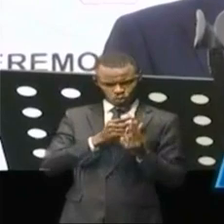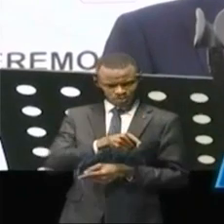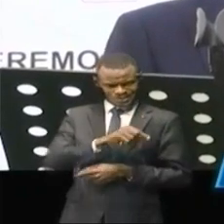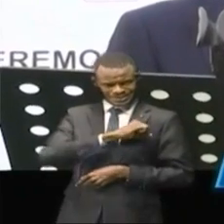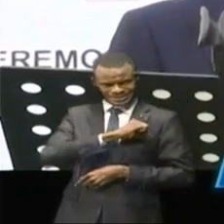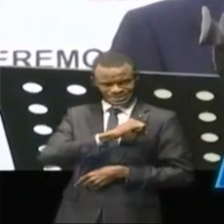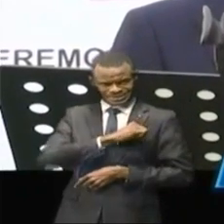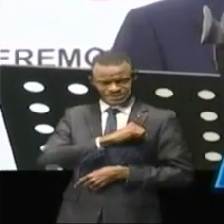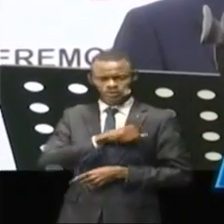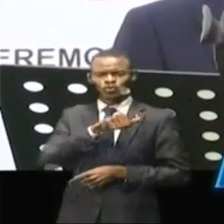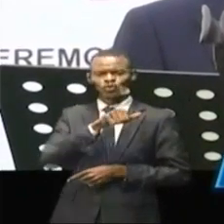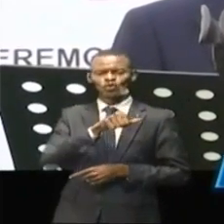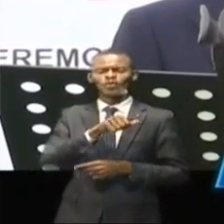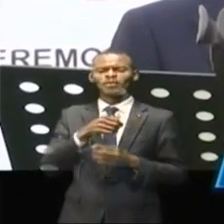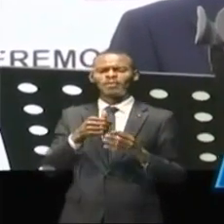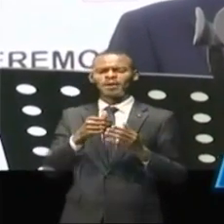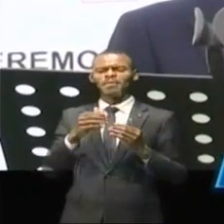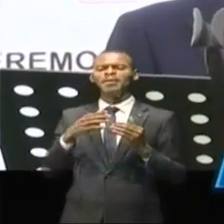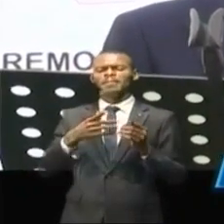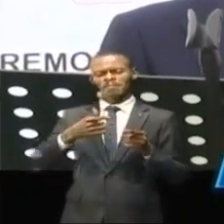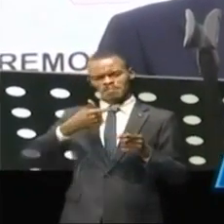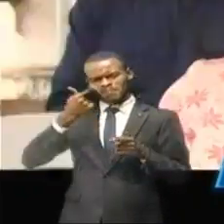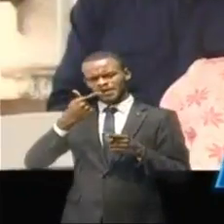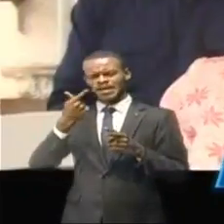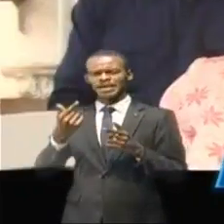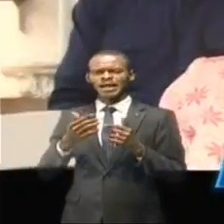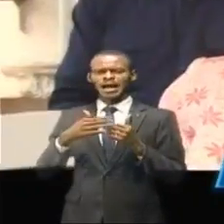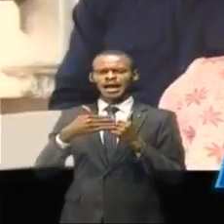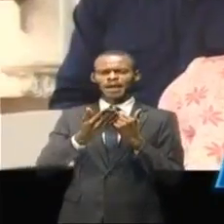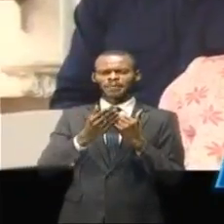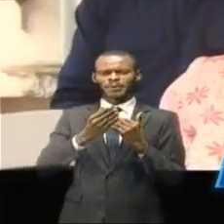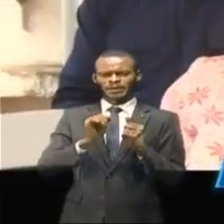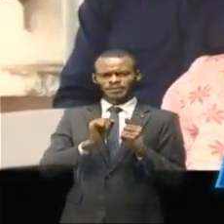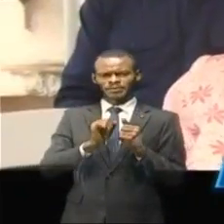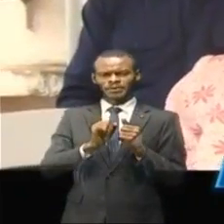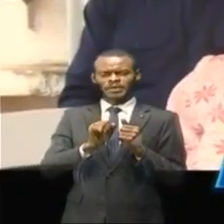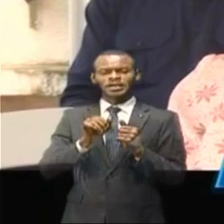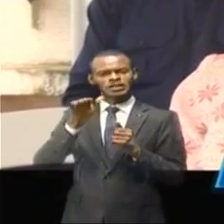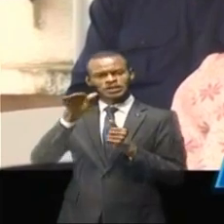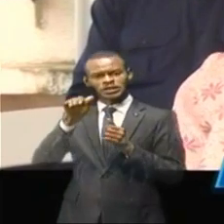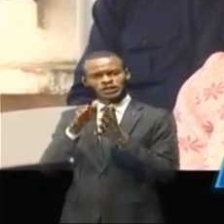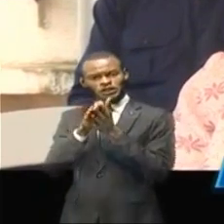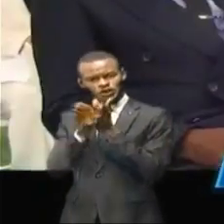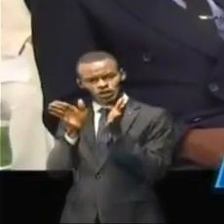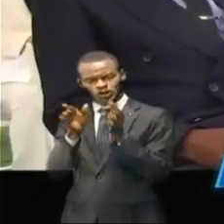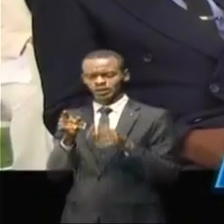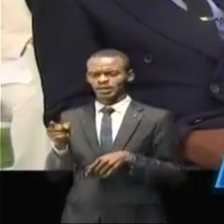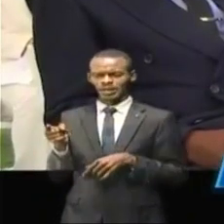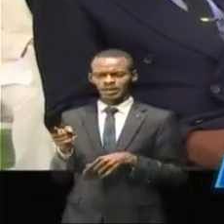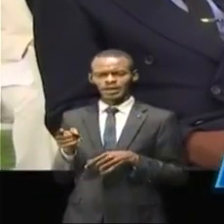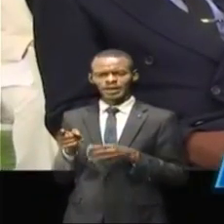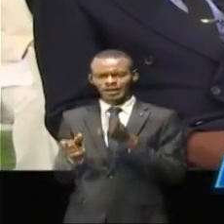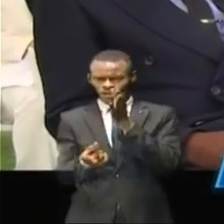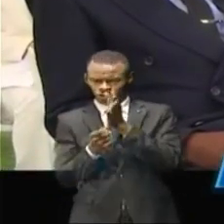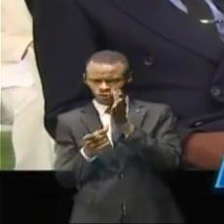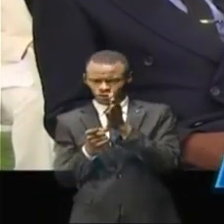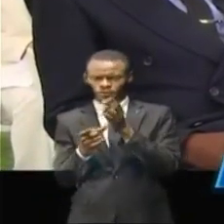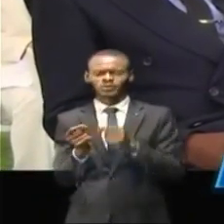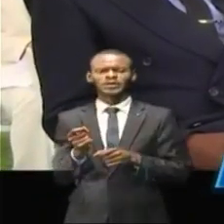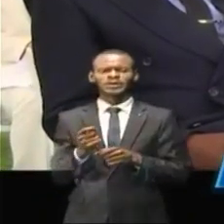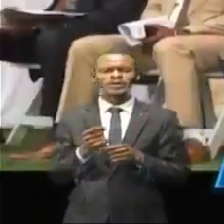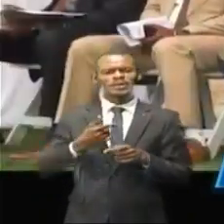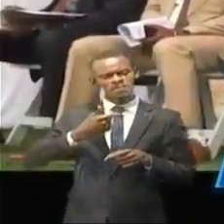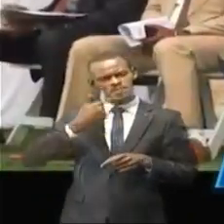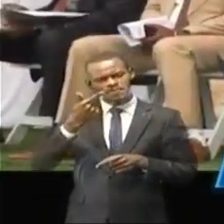Zialiroi, avant celui du directeur technique de BTC, représentant le directeur général Aimé Mavar Tayei.